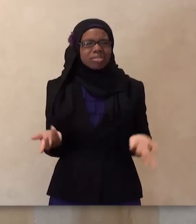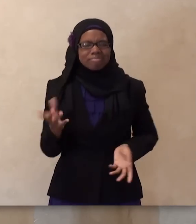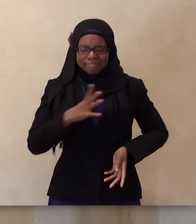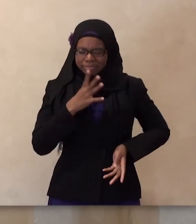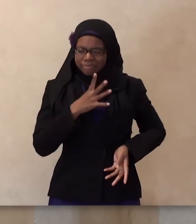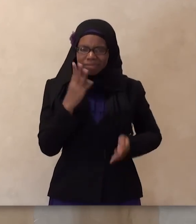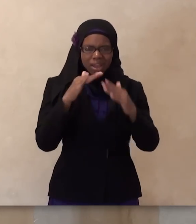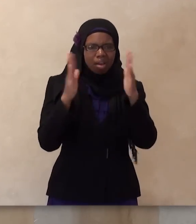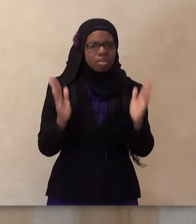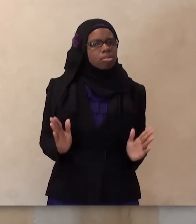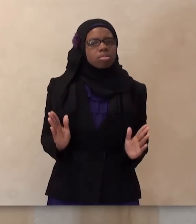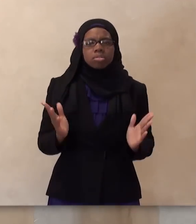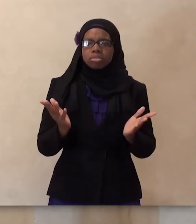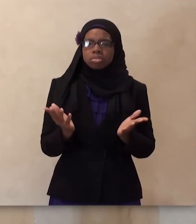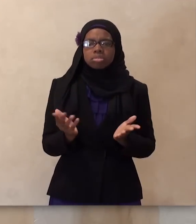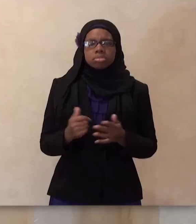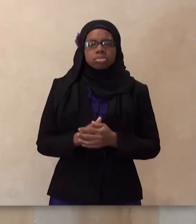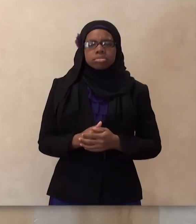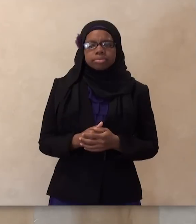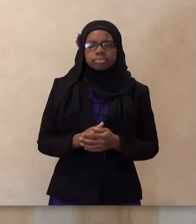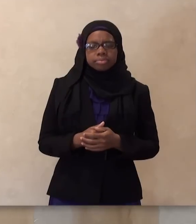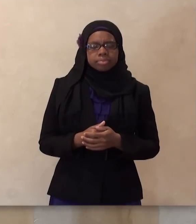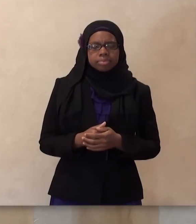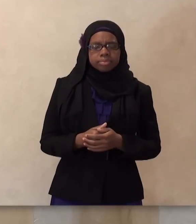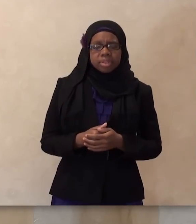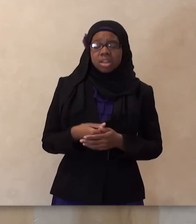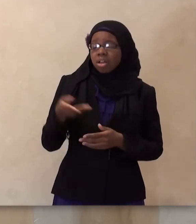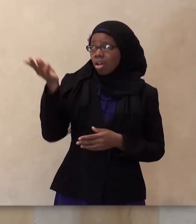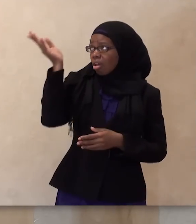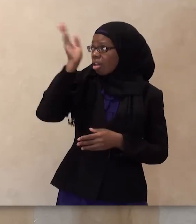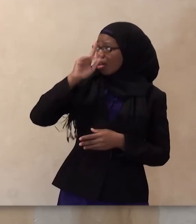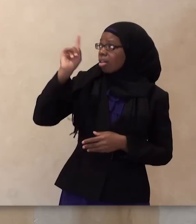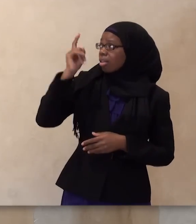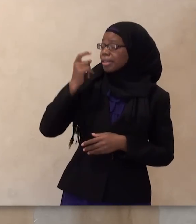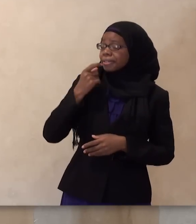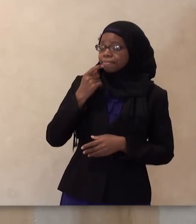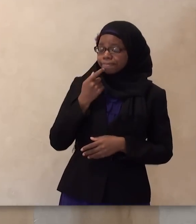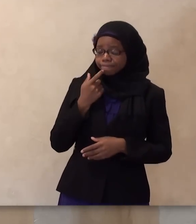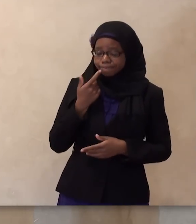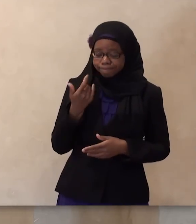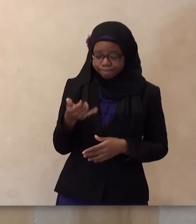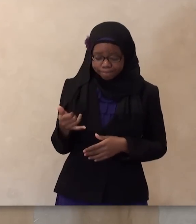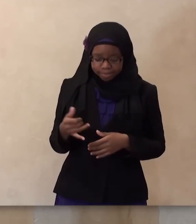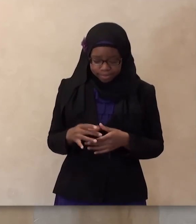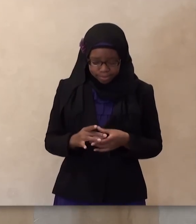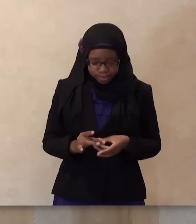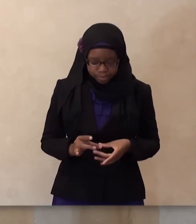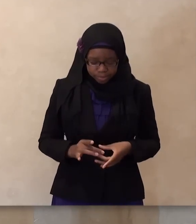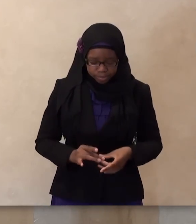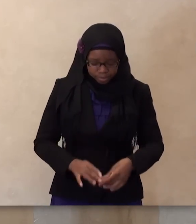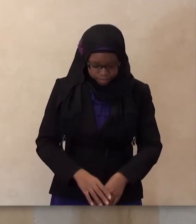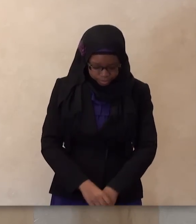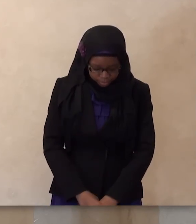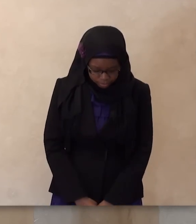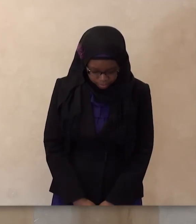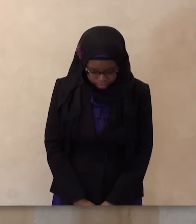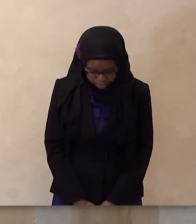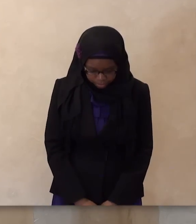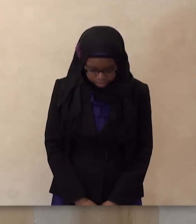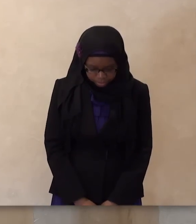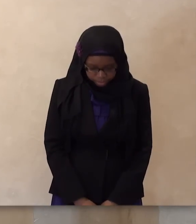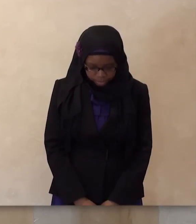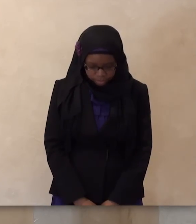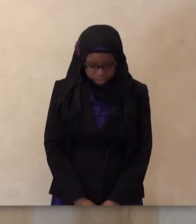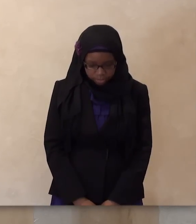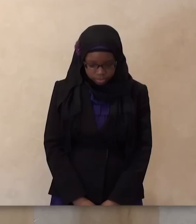and sisters, what Allah subhanahu wa ta'ala says, وَضْرِبْ لَهُمْ مَثَلَ الْحَيَاةِ الدُّنْيَا كَمَا إِنَ أَنْزَلْنَاهُ مِنَ السَّمَاءِ فاختلط